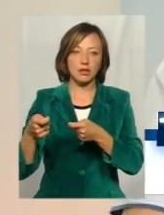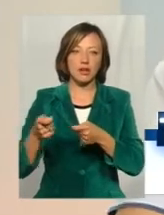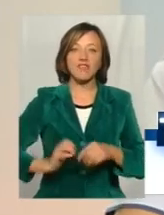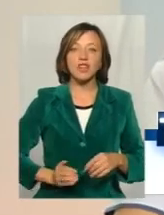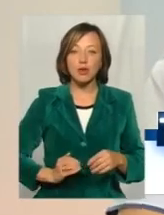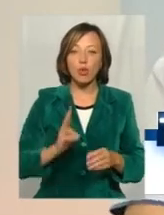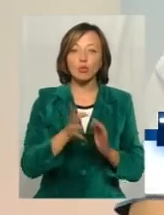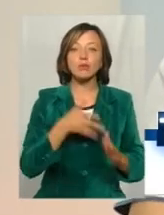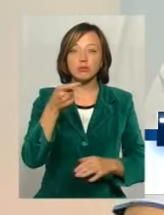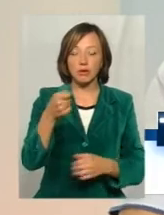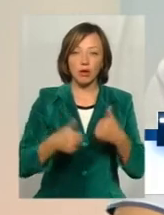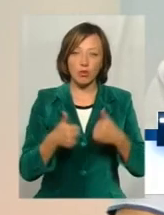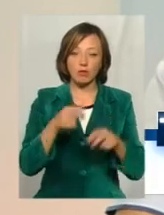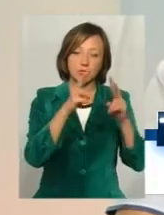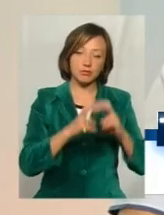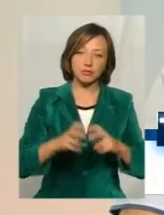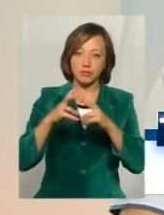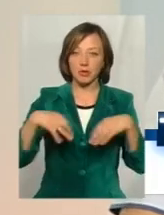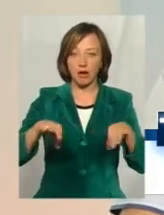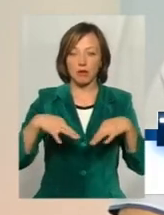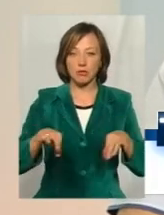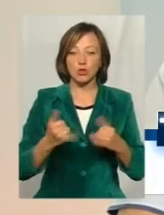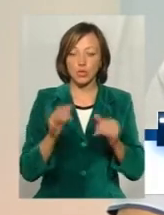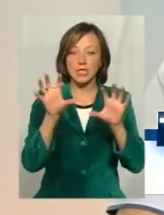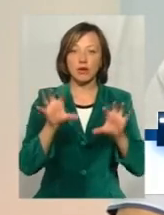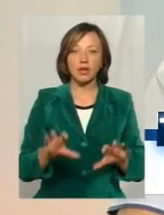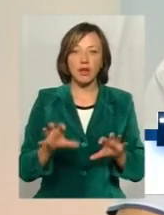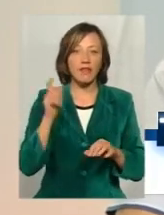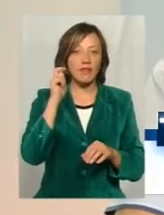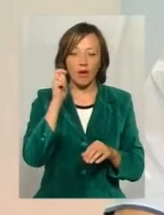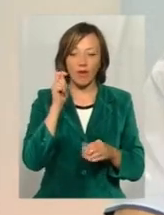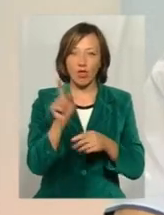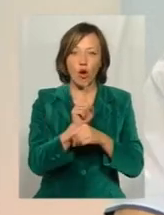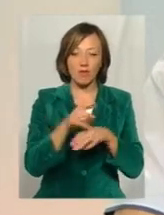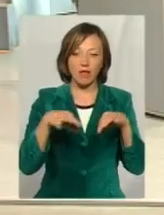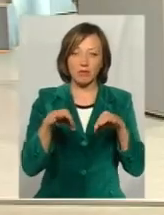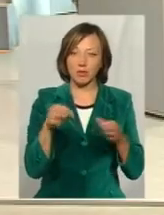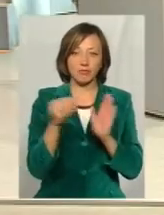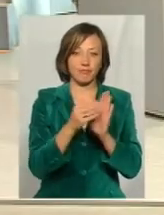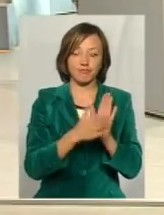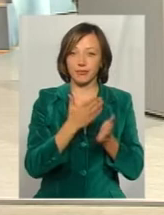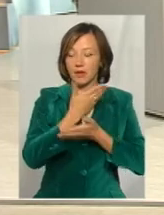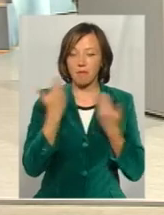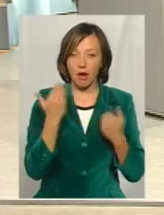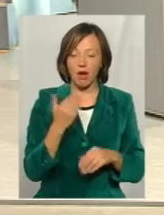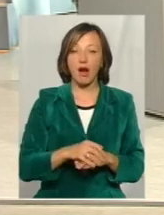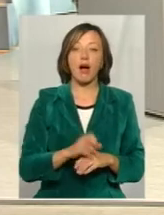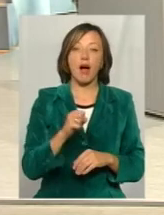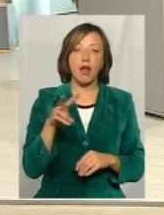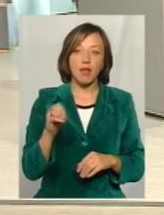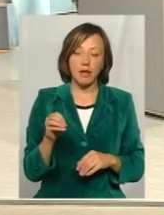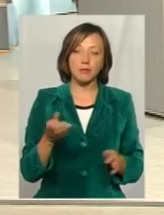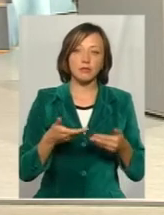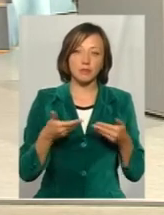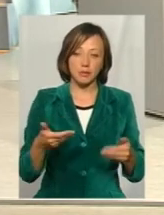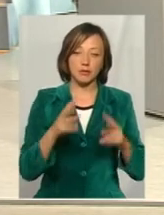на конкурс, і будуть оглядатися. На сьогоднішній день законодавством віковий ценз не передбачений транспортних засобів, але ми вже, коли будемо